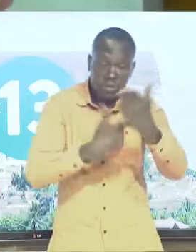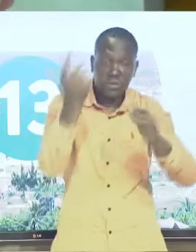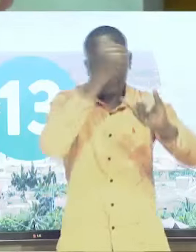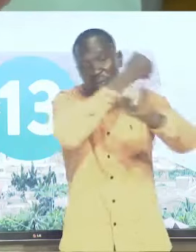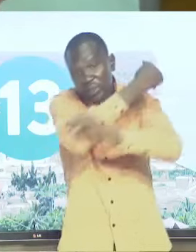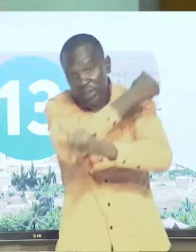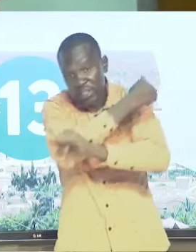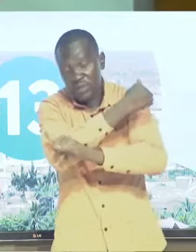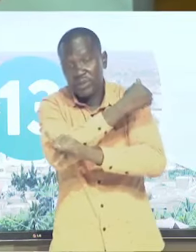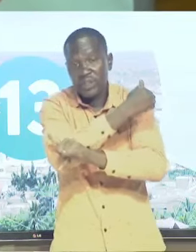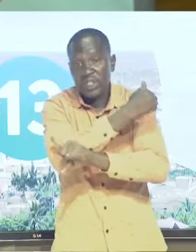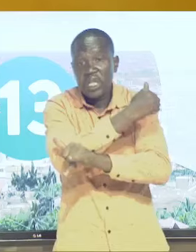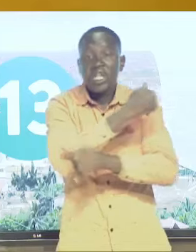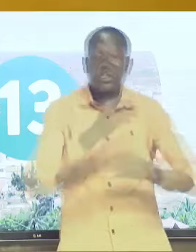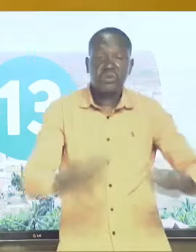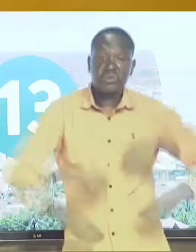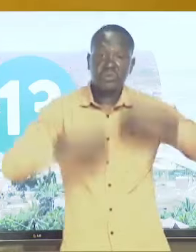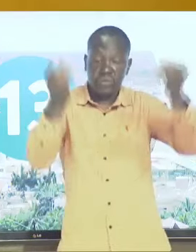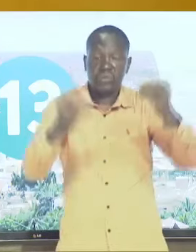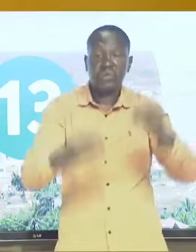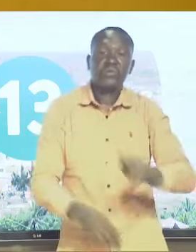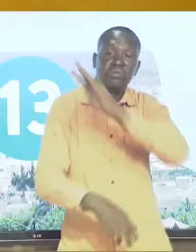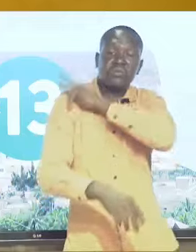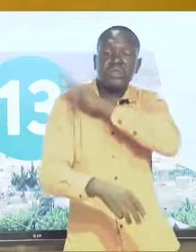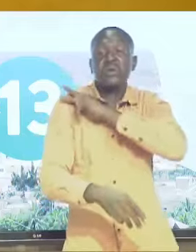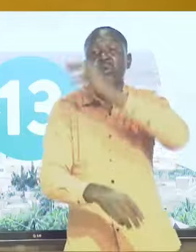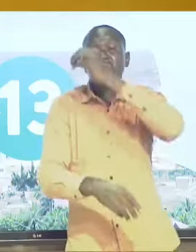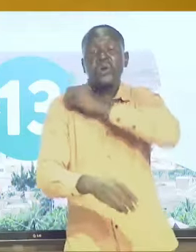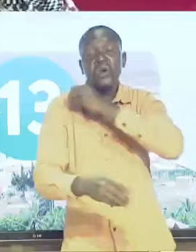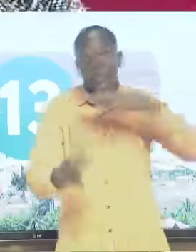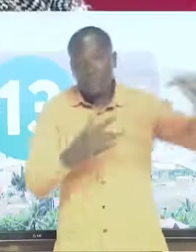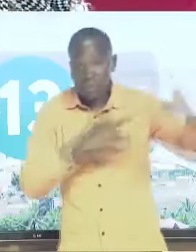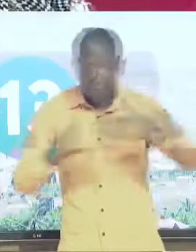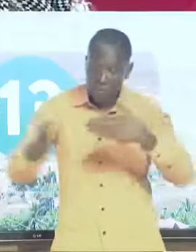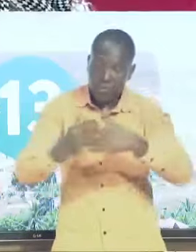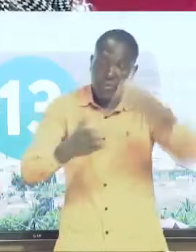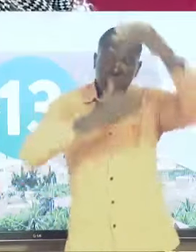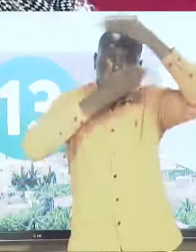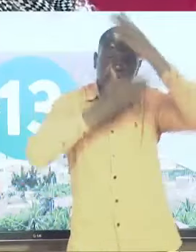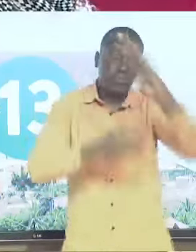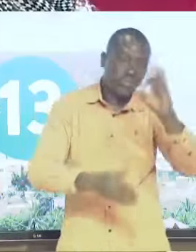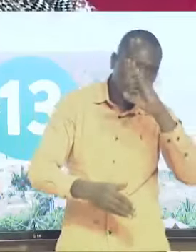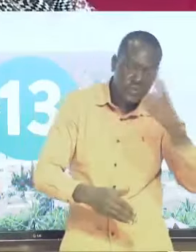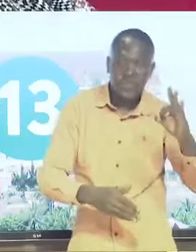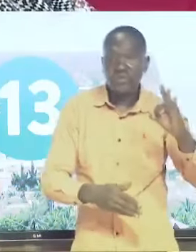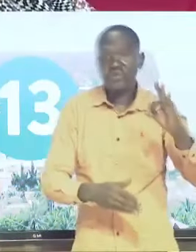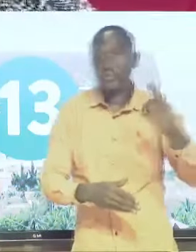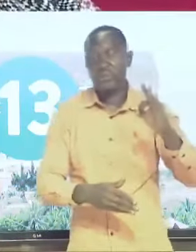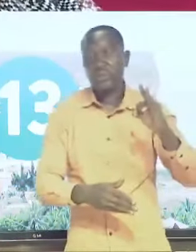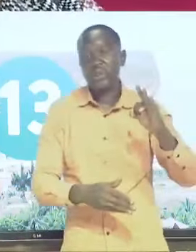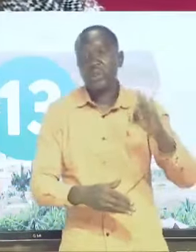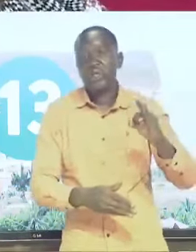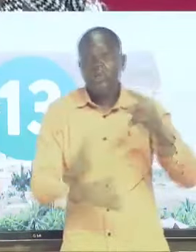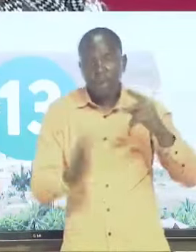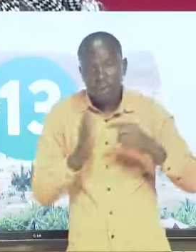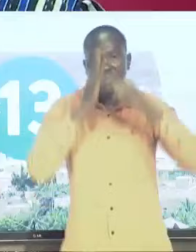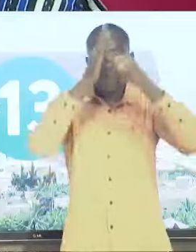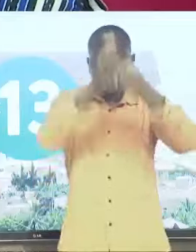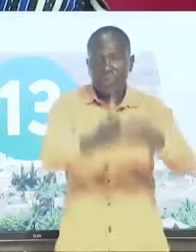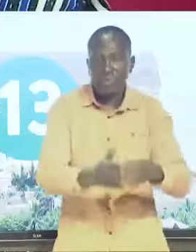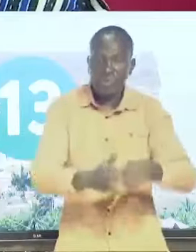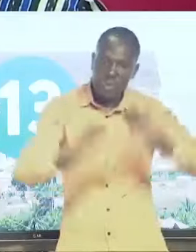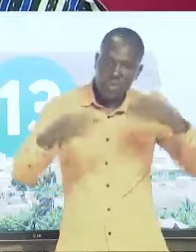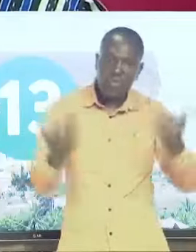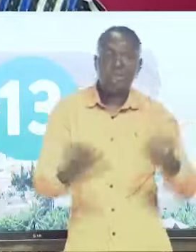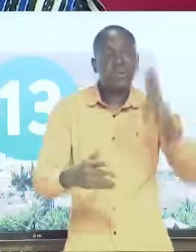patrie est l'apport de l'auteur dans la lutte contre le terrorisme au Burkina Faso. Il montre la voie à tous les